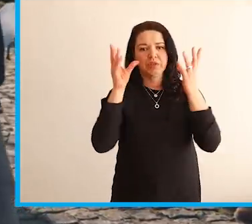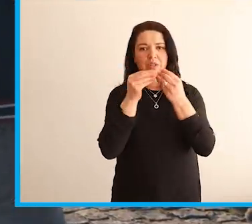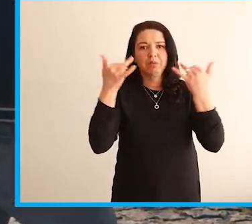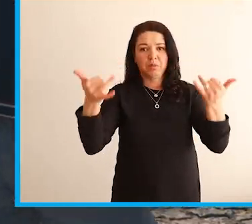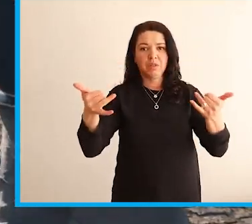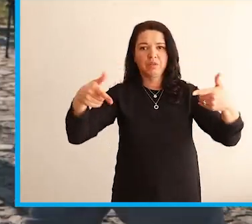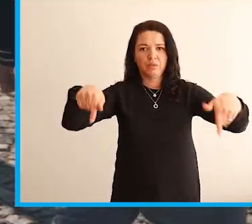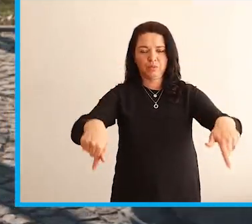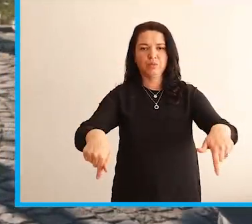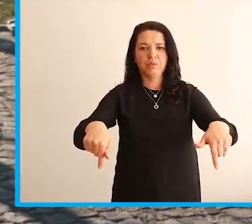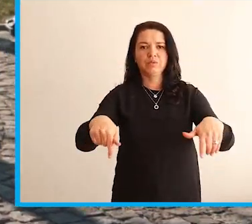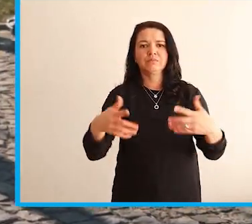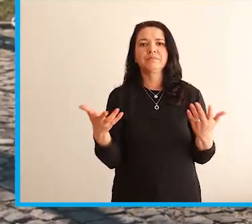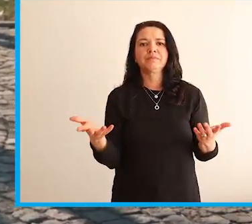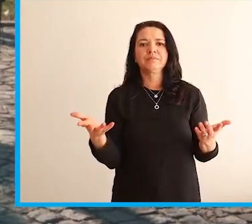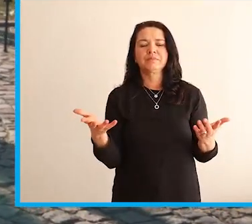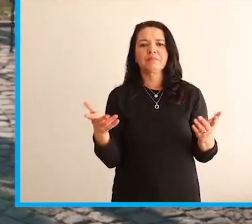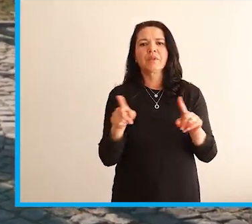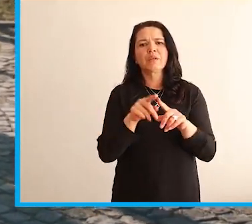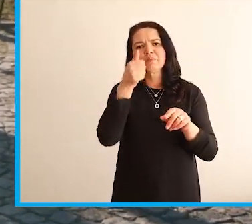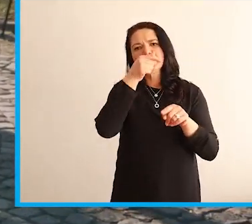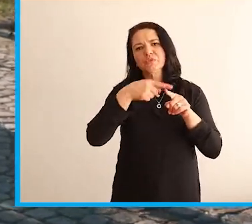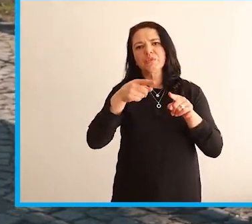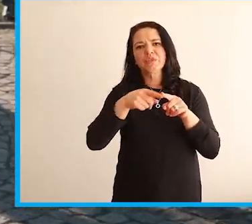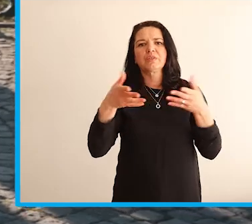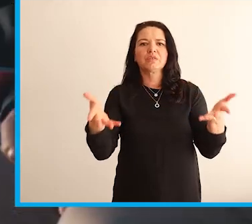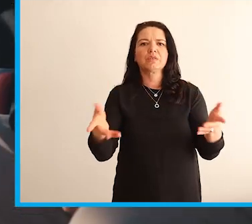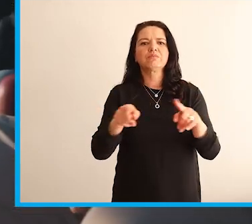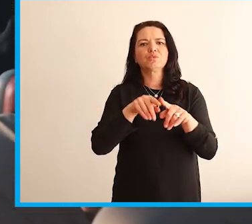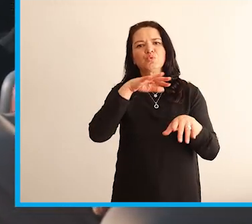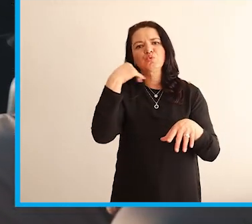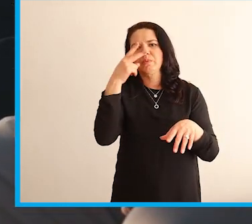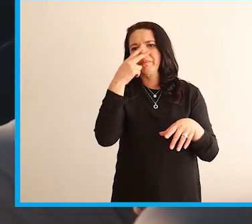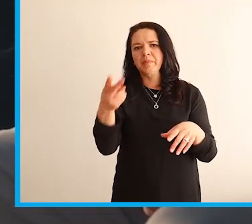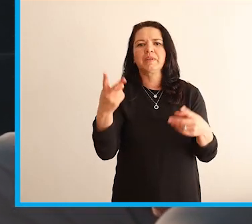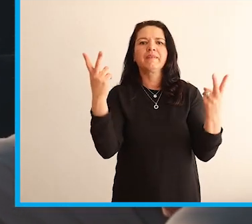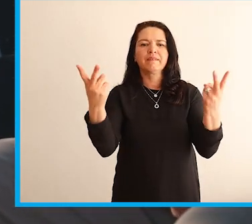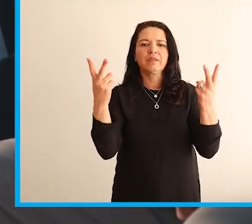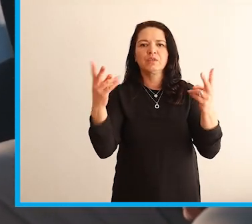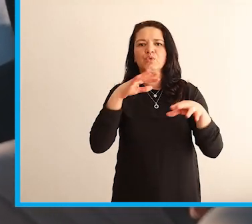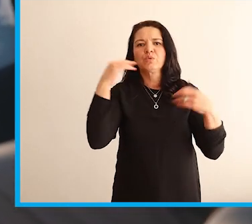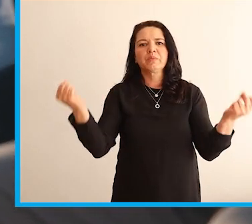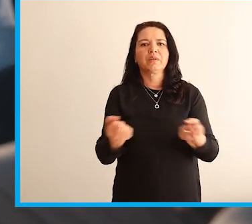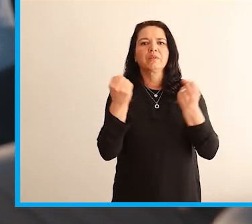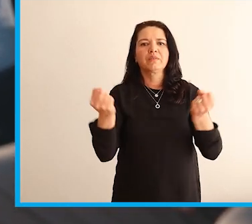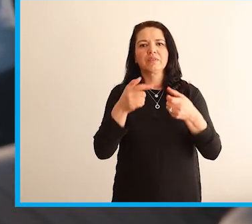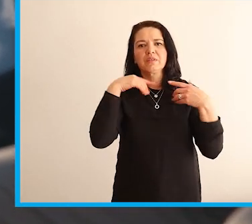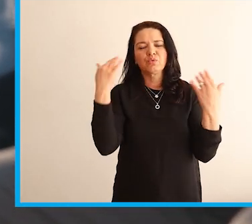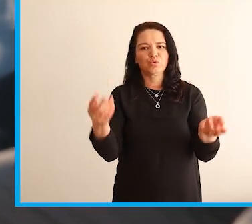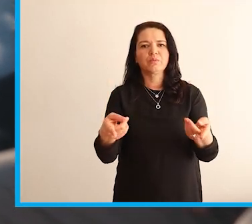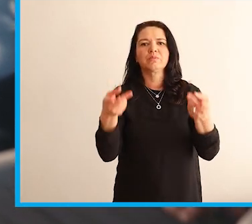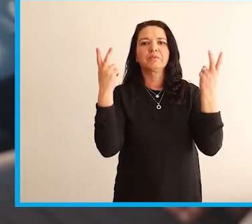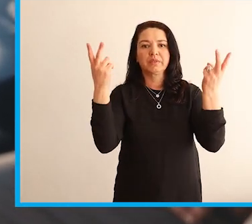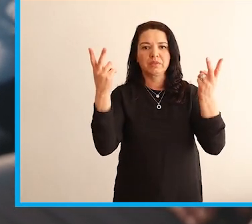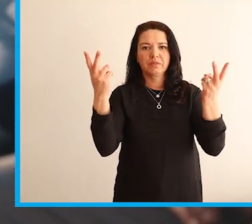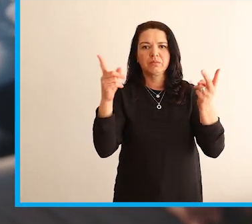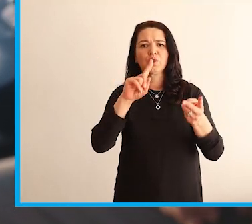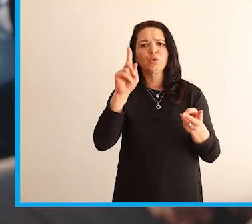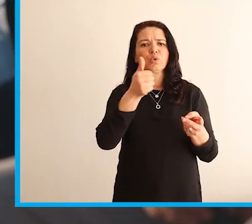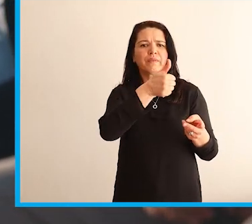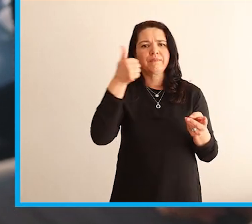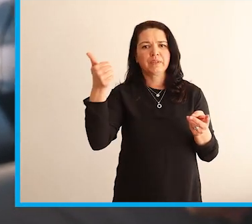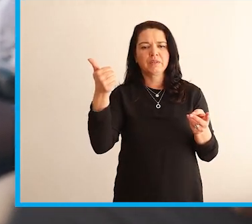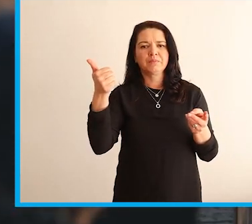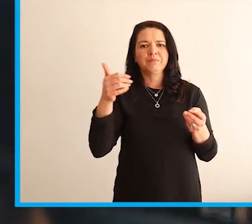jemi këtu, tila që ka qëndosh në qenë, për shkak se po vlerësoj se është një aktivitet jashtëzakonisht i rëndësishëm, jo